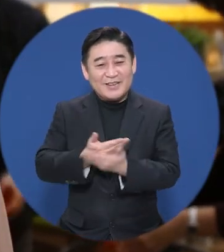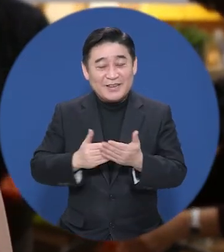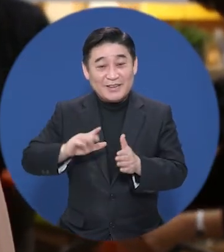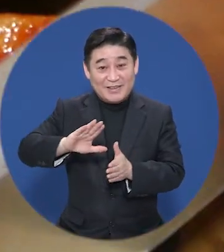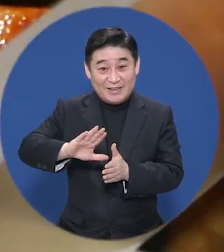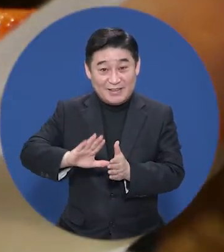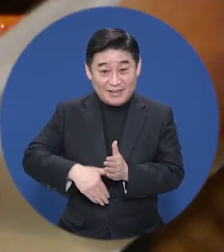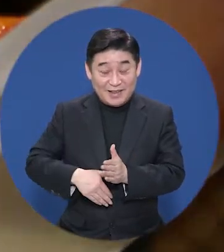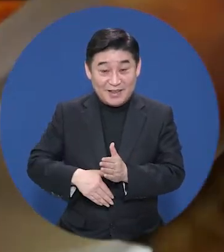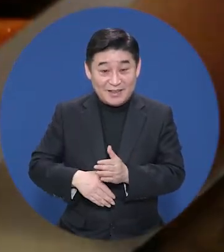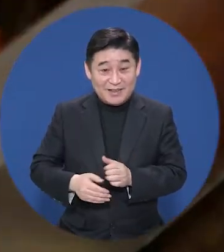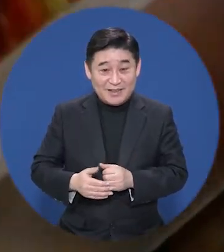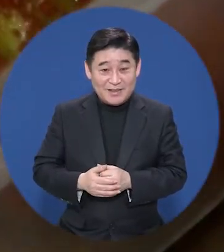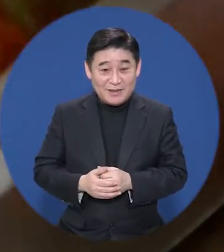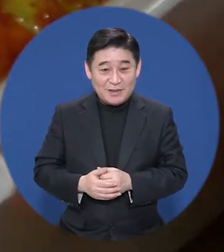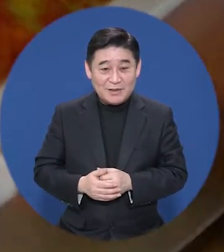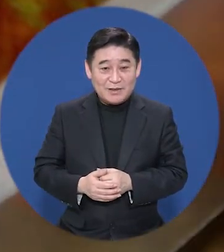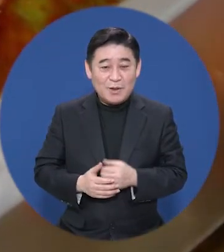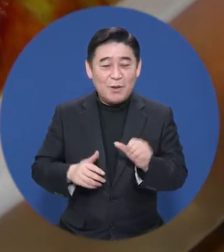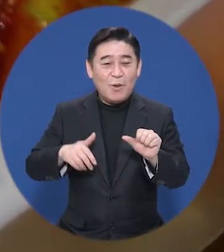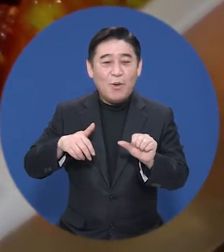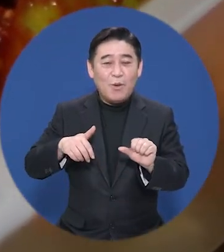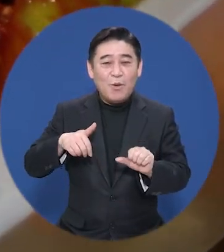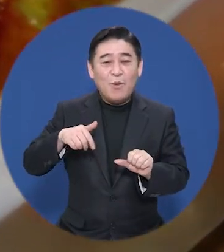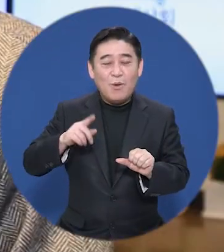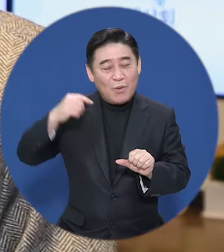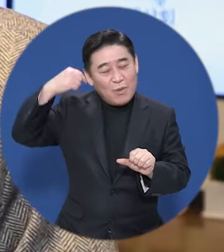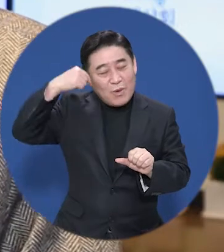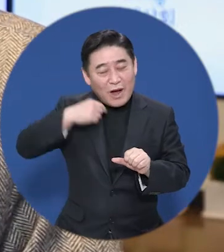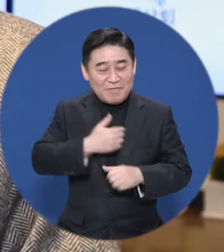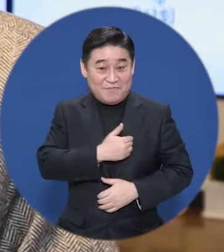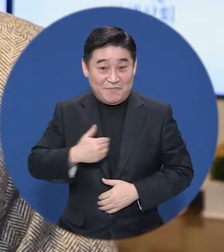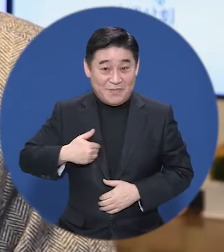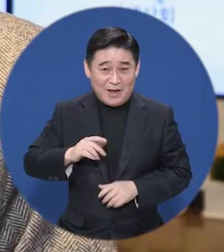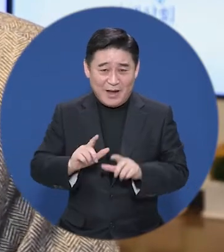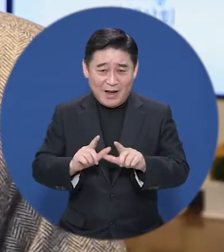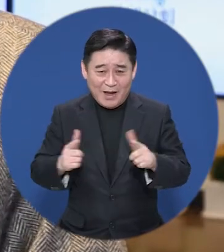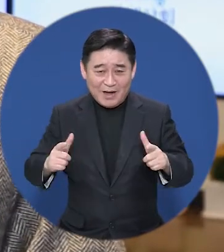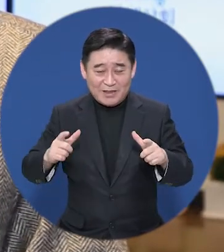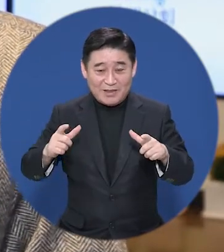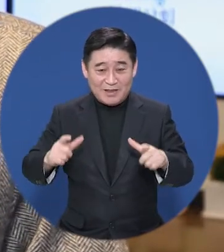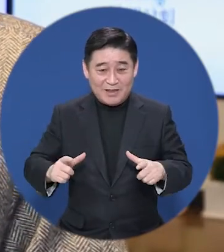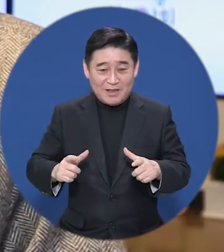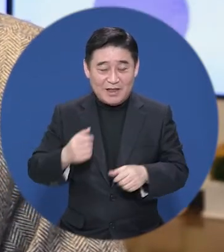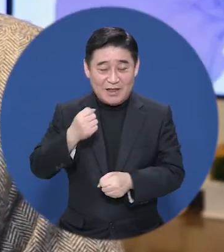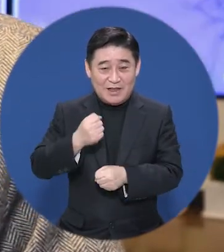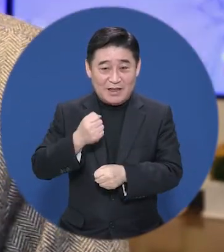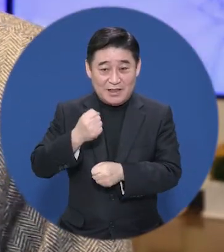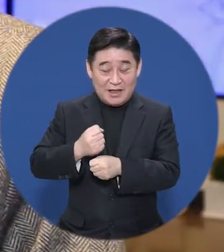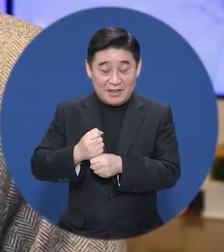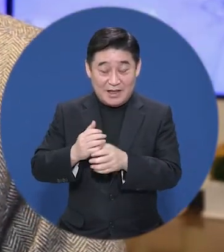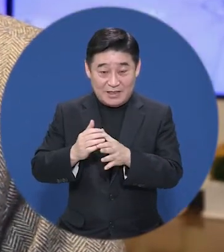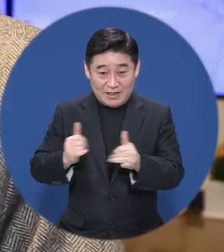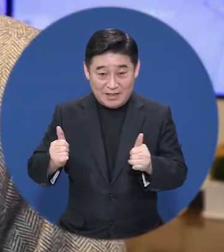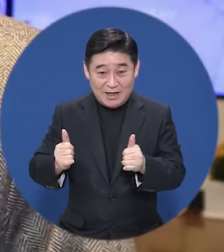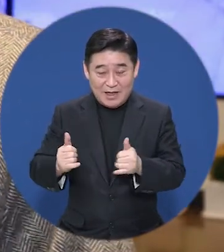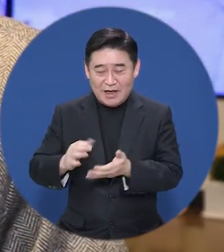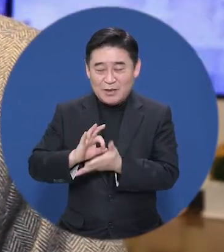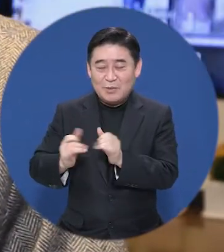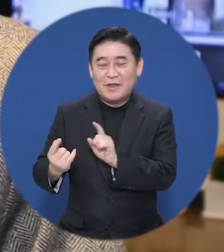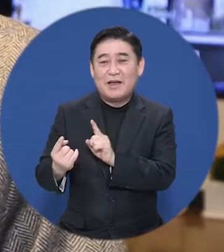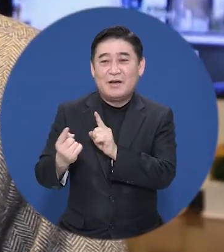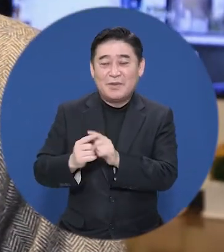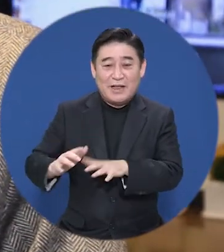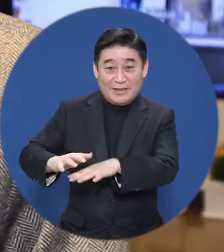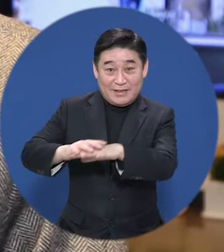시간. 그야말로 오감이 만족스럽습니다. 다양한 지역의 생산자와 그리고 소비자가 만나는